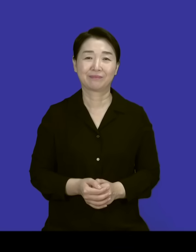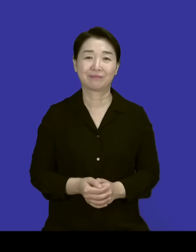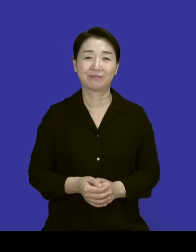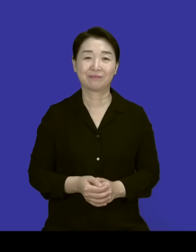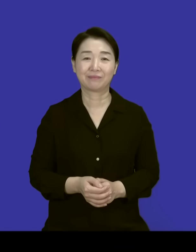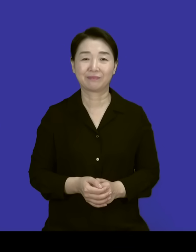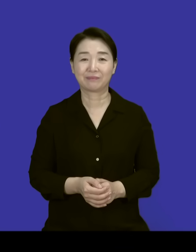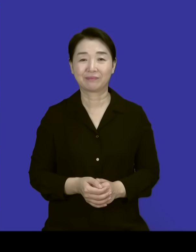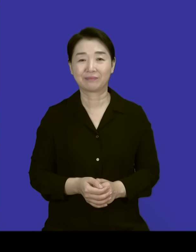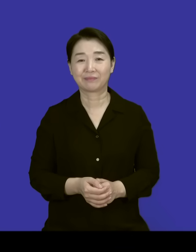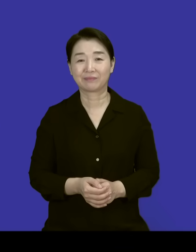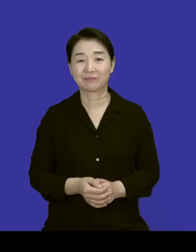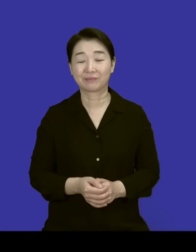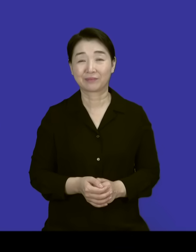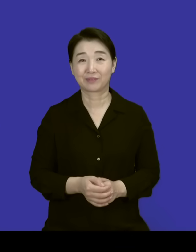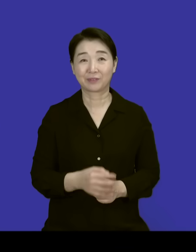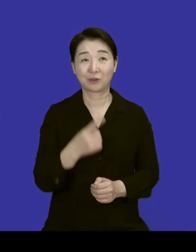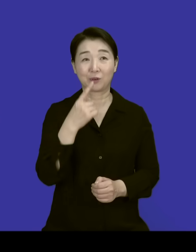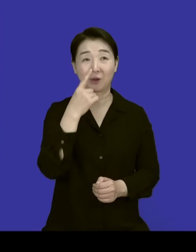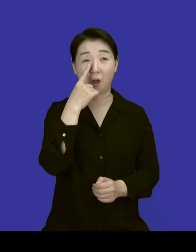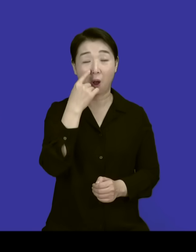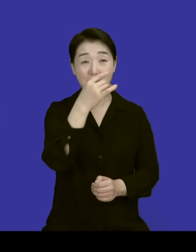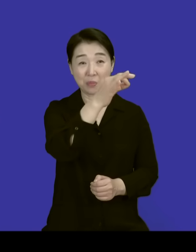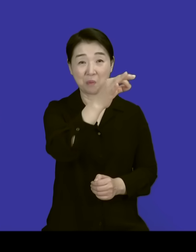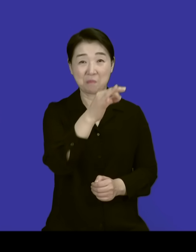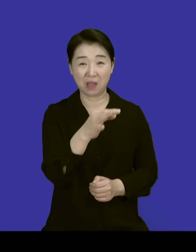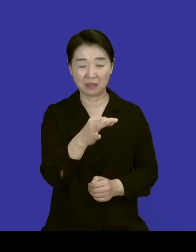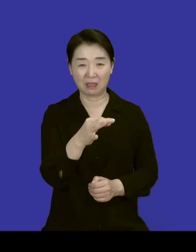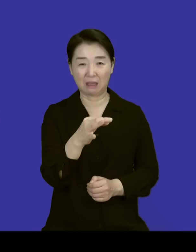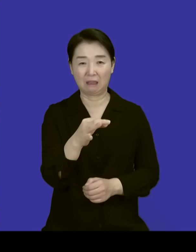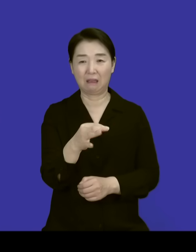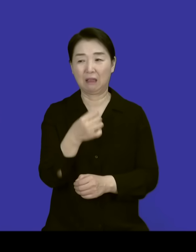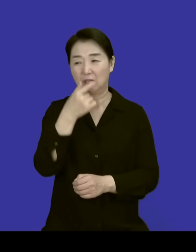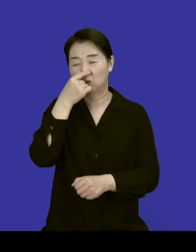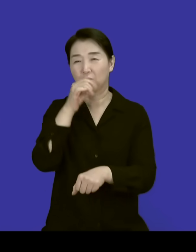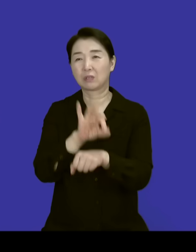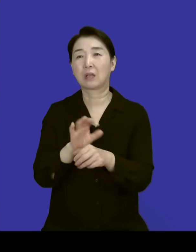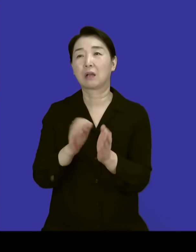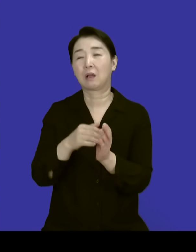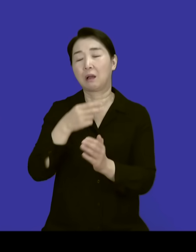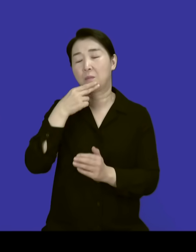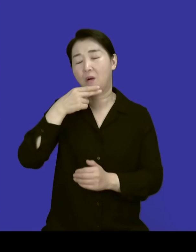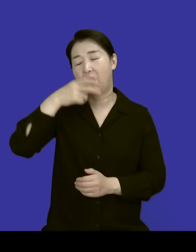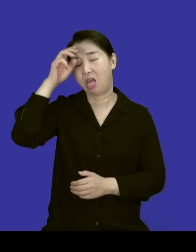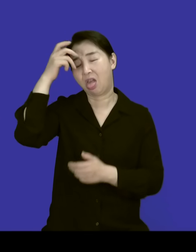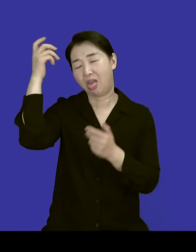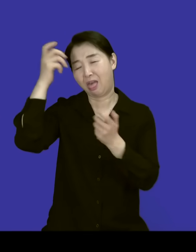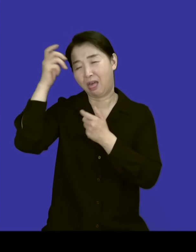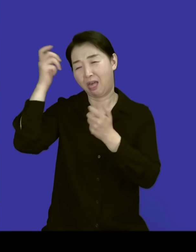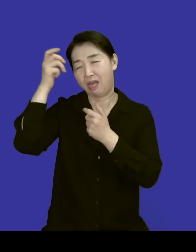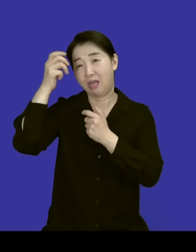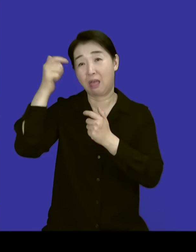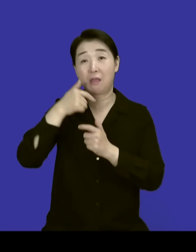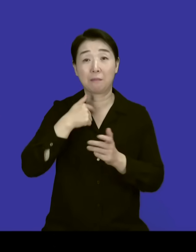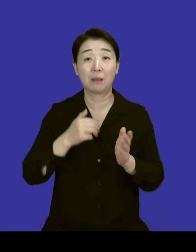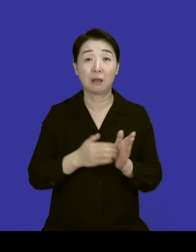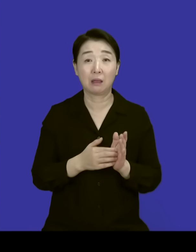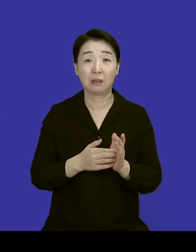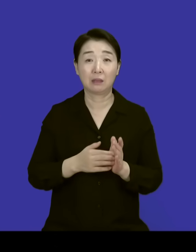그거 돈으로 그걸 사가지고 막 다 마셨던 것 같아. 네. 방에서 술이 취할 정도로. 예. 그렇게 다 마시고 취해서